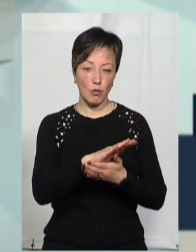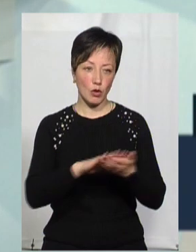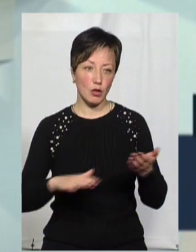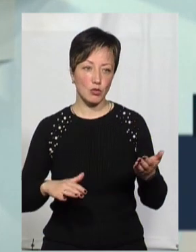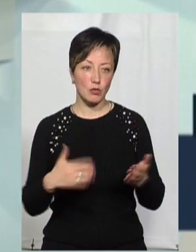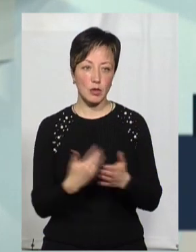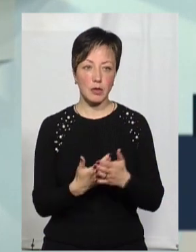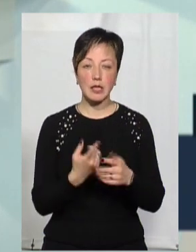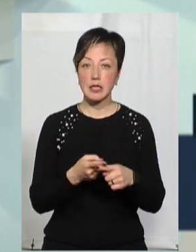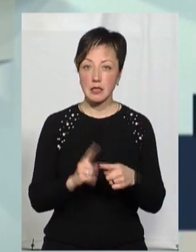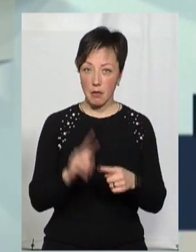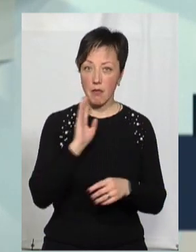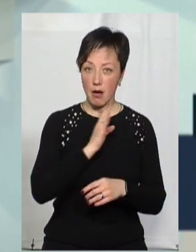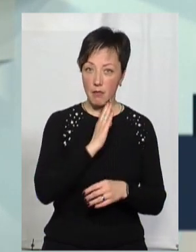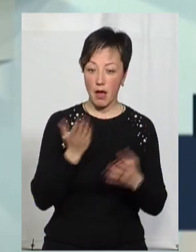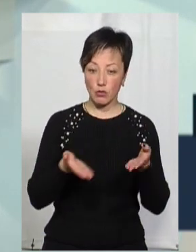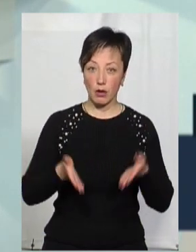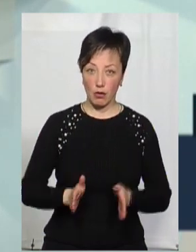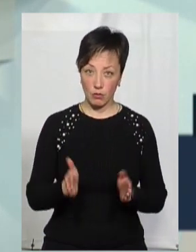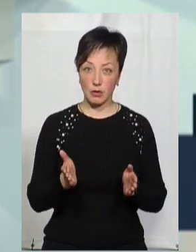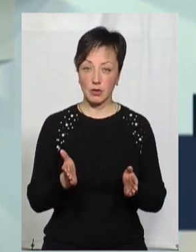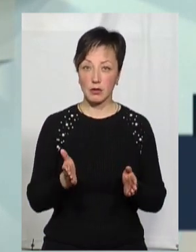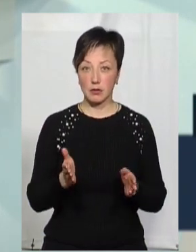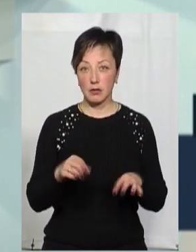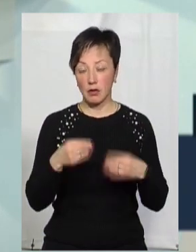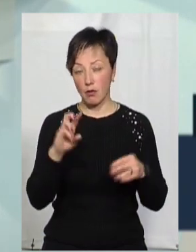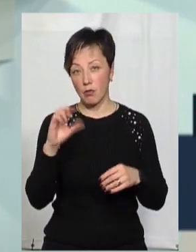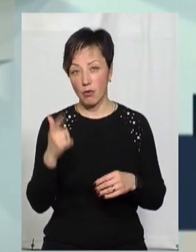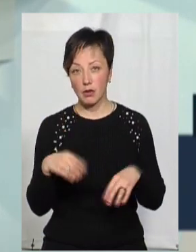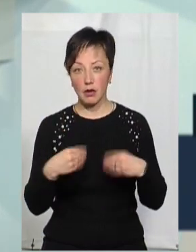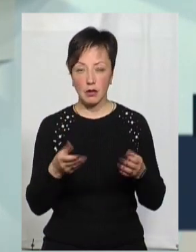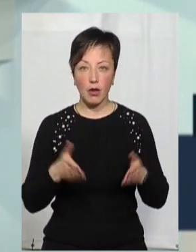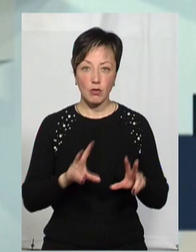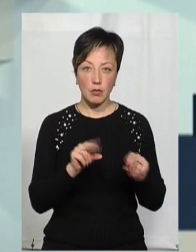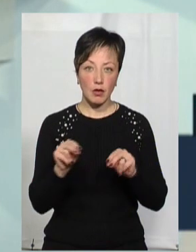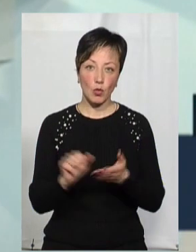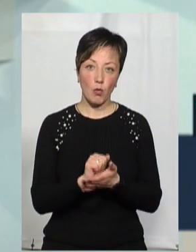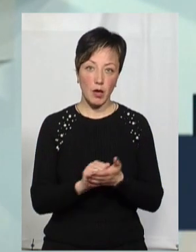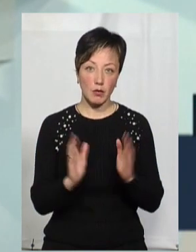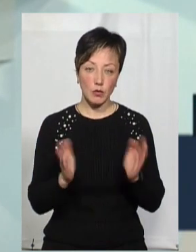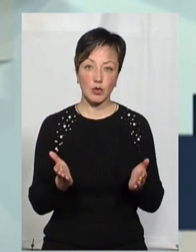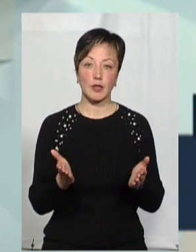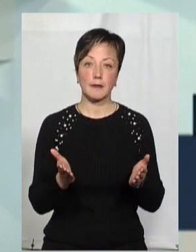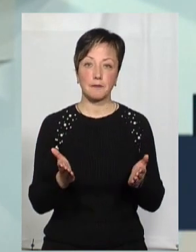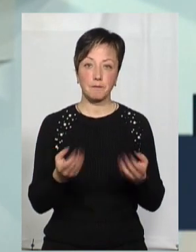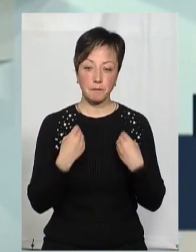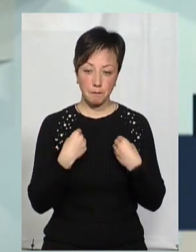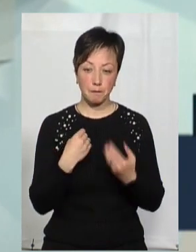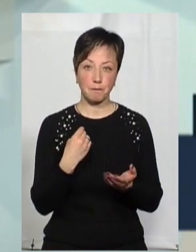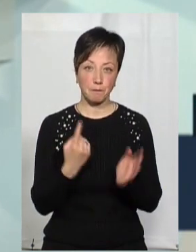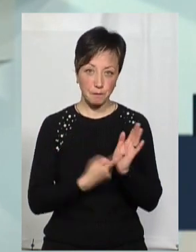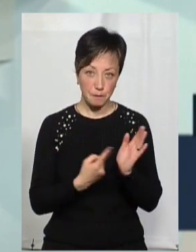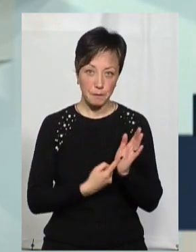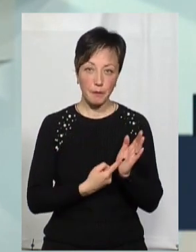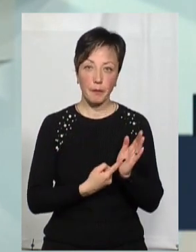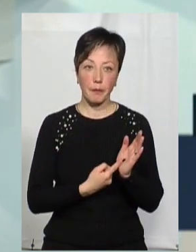подальшому. До прикладу, ця мама, якщо вона народить, дасть Бог, вона благополучно народить, якщо в неї будуть документи, і вона нам дасть підтвердження,